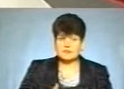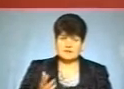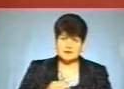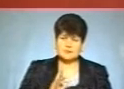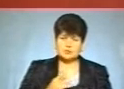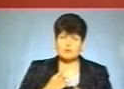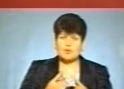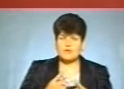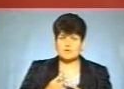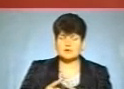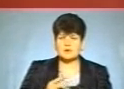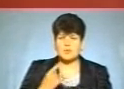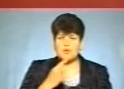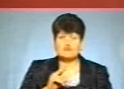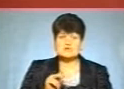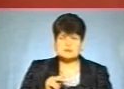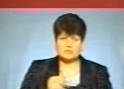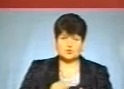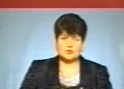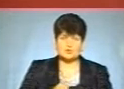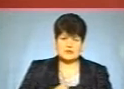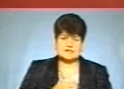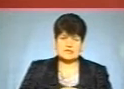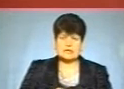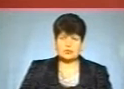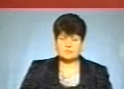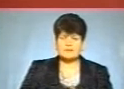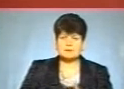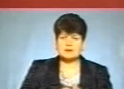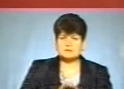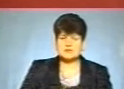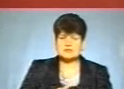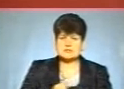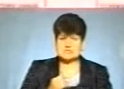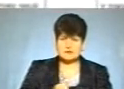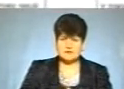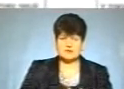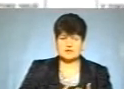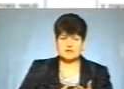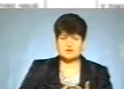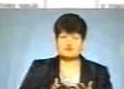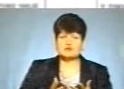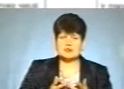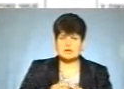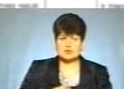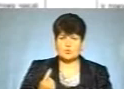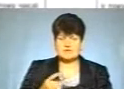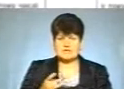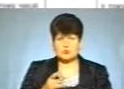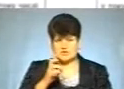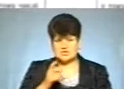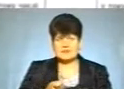будемо говорити мовою цифр. В нас є документ, тому що Кабінет міністрів затвердив граничну кількість чиновників обласних та районних